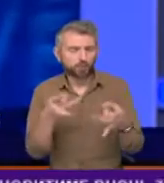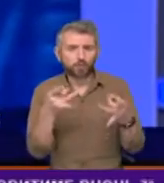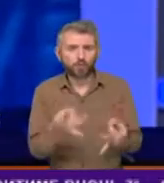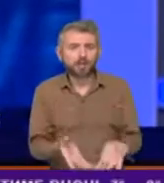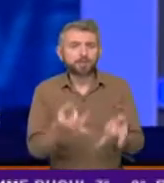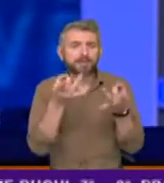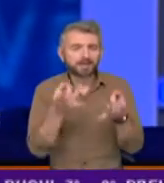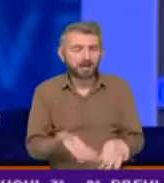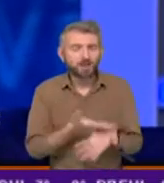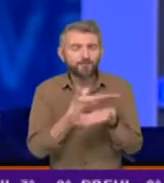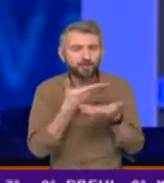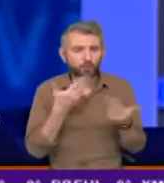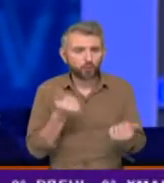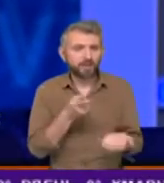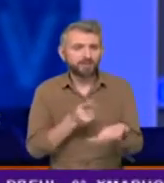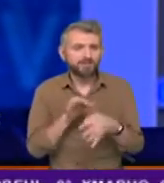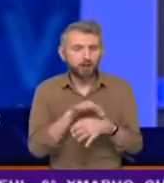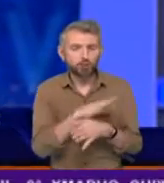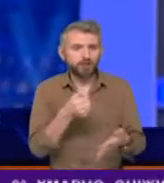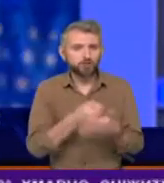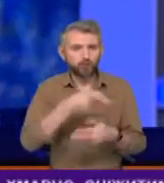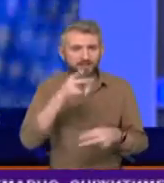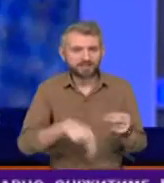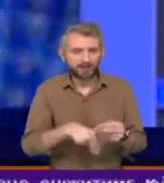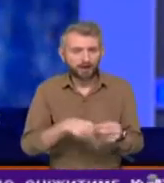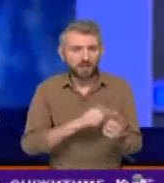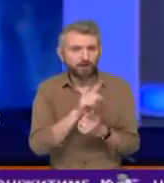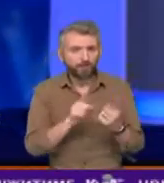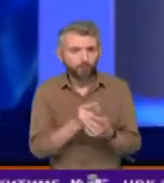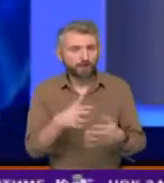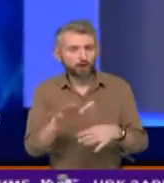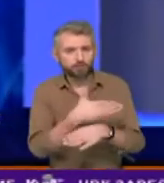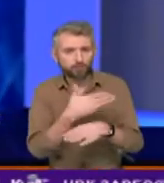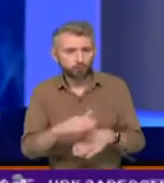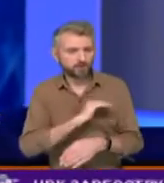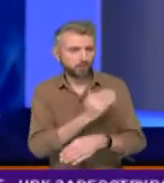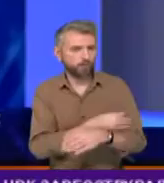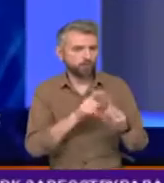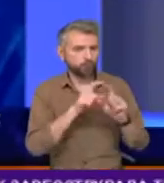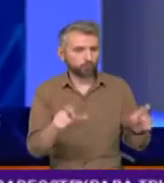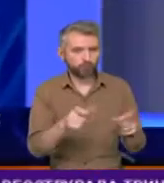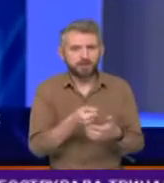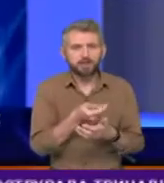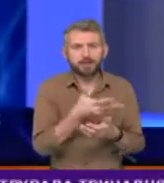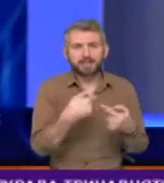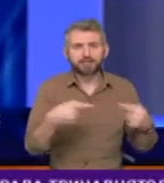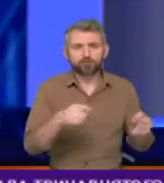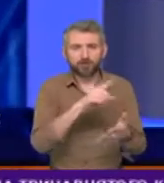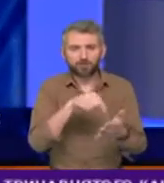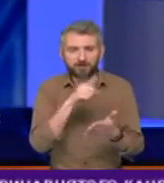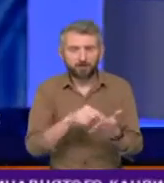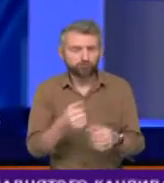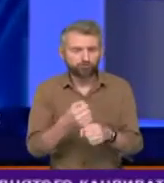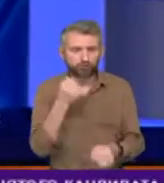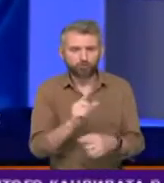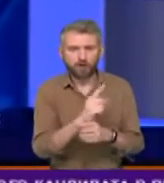елементарна відсутність, не доведена до кінця децентралізація, яка розмежовує силові структури, цілий ряд інших питань, які